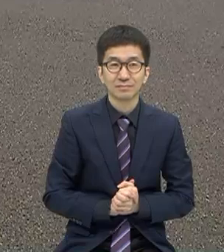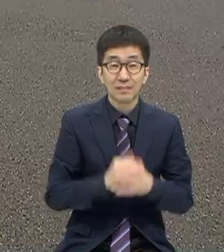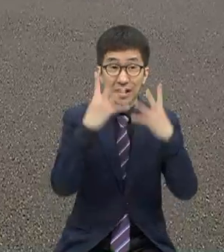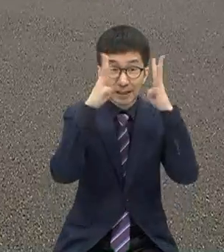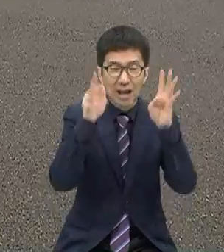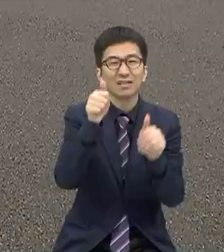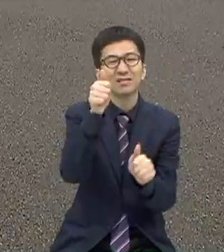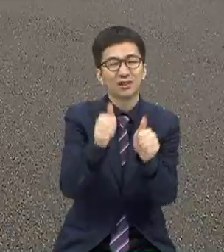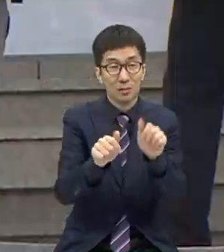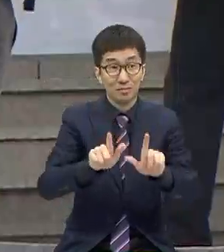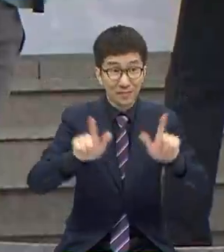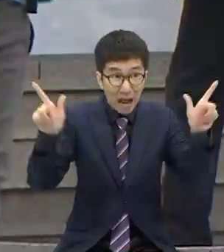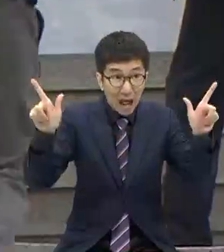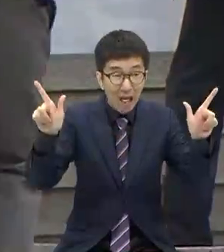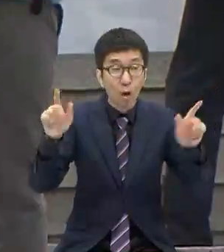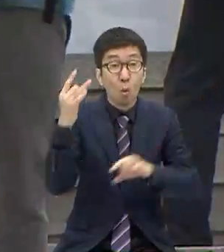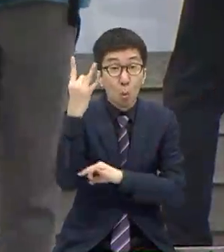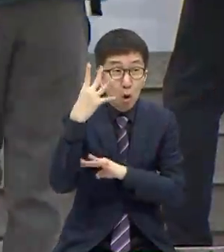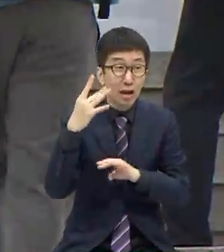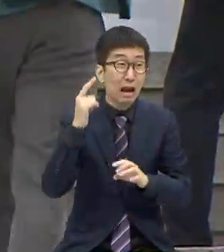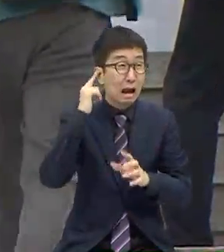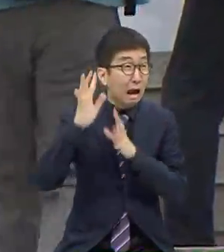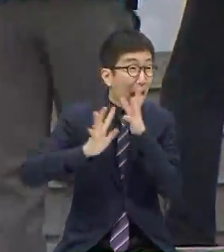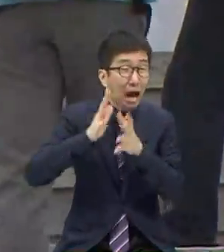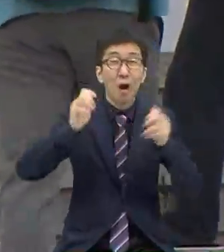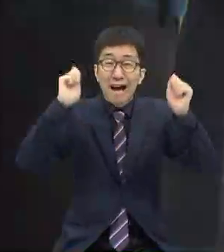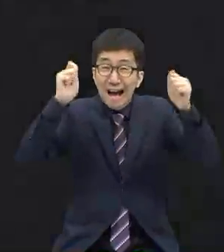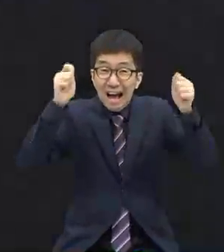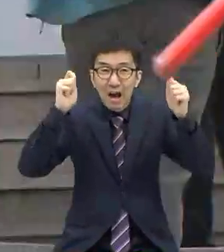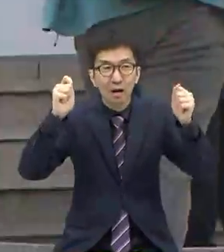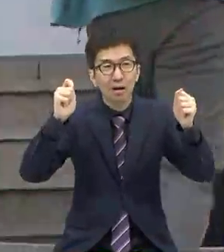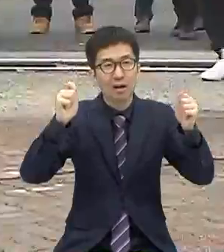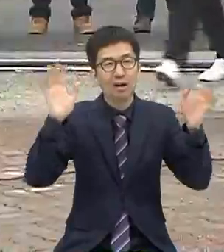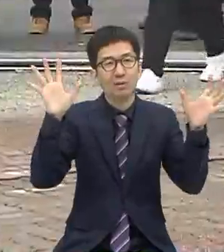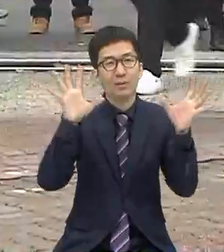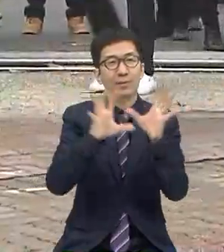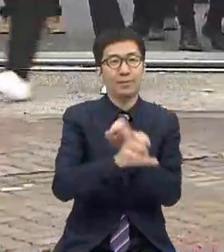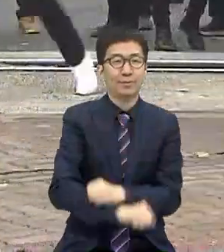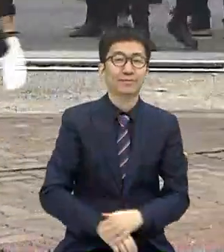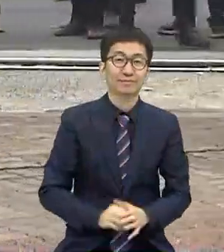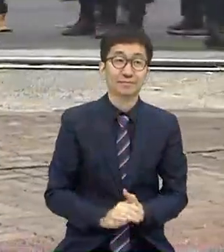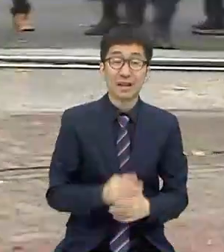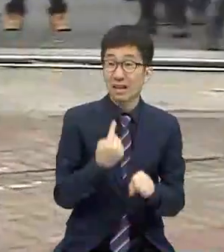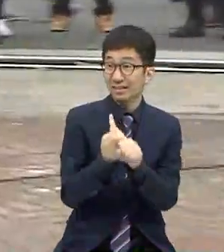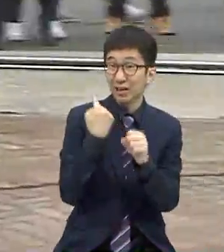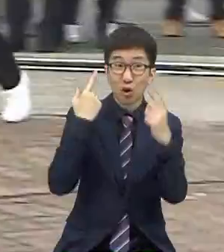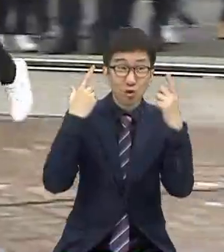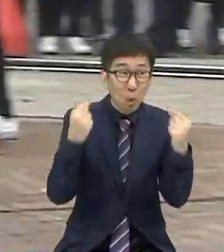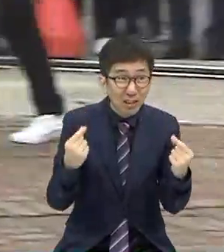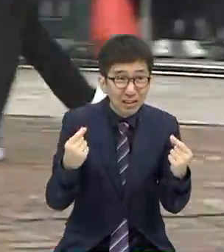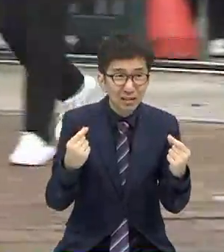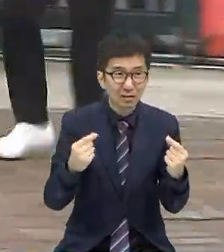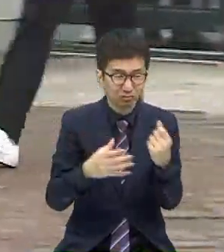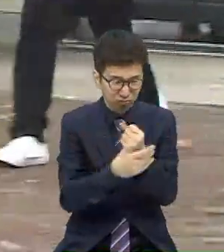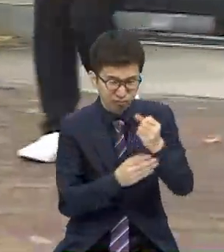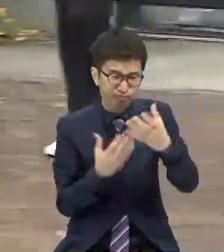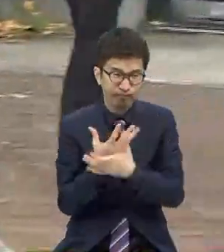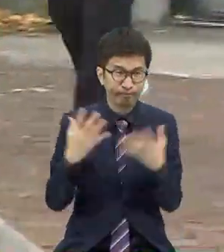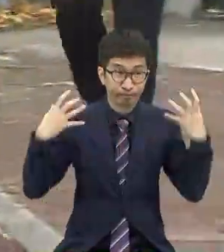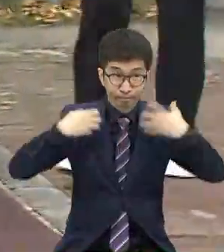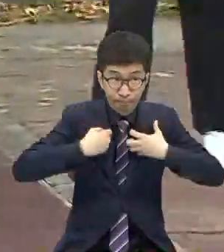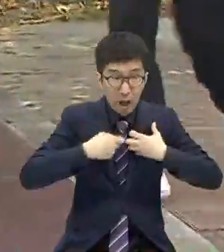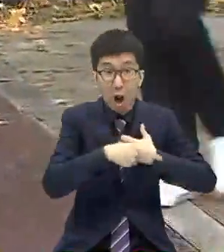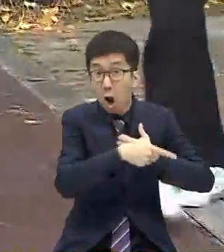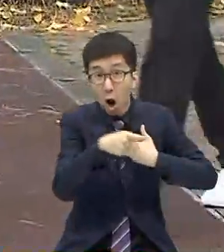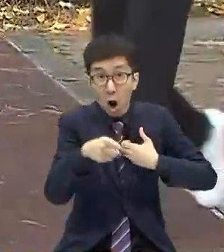수능날 아침, 교문 앞 시끌벅적한 응원함성이 사라진 지는 오래. 지난해처럼 방역복으로 무장한 수험생을 찾아볼